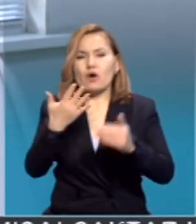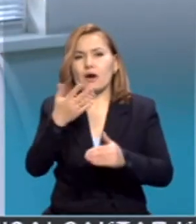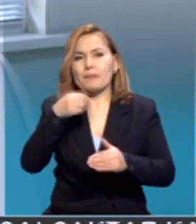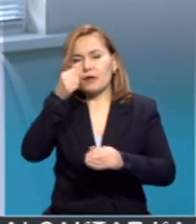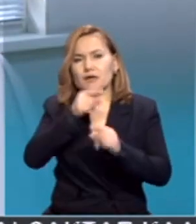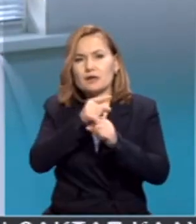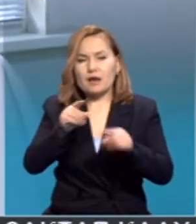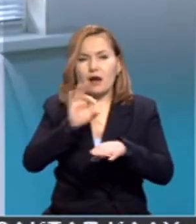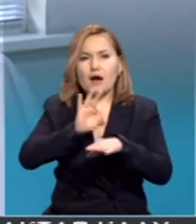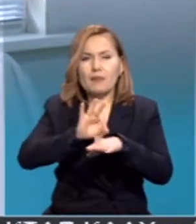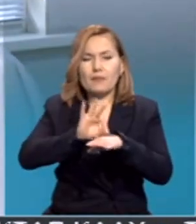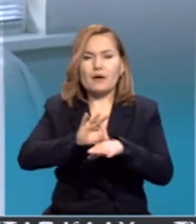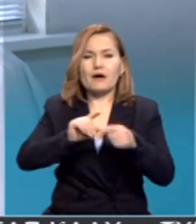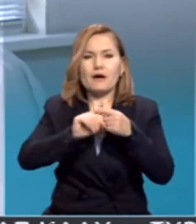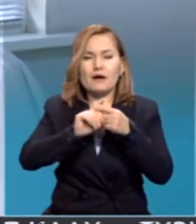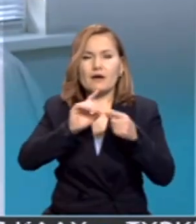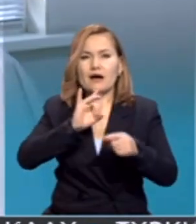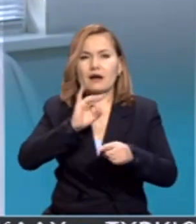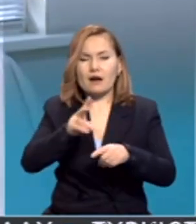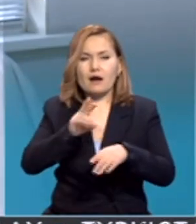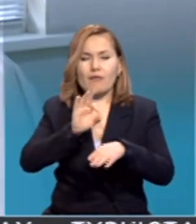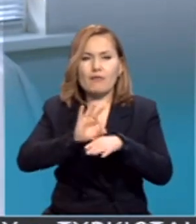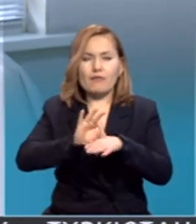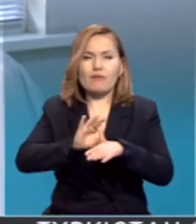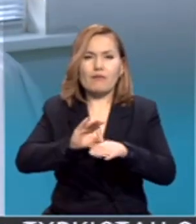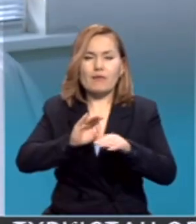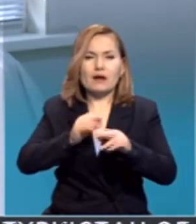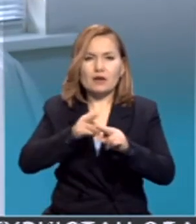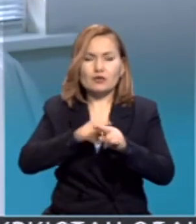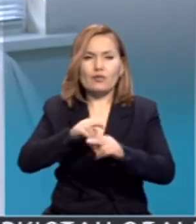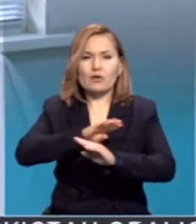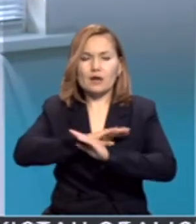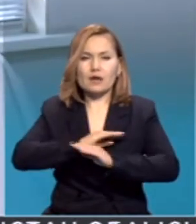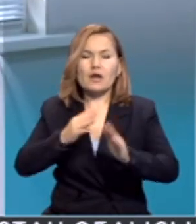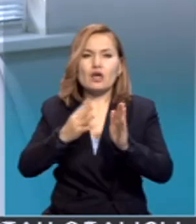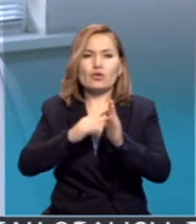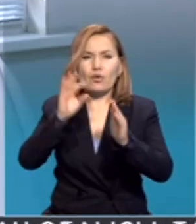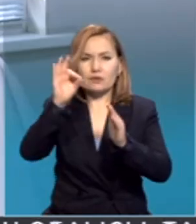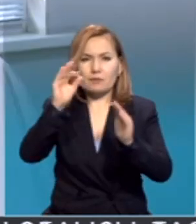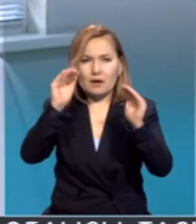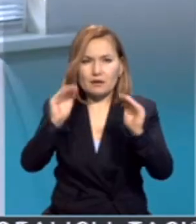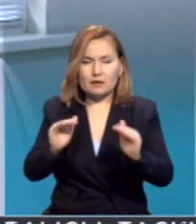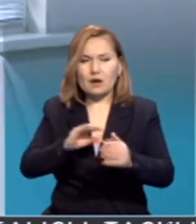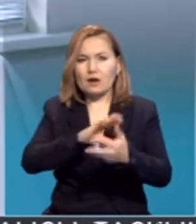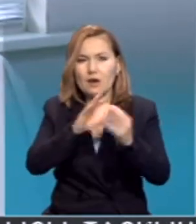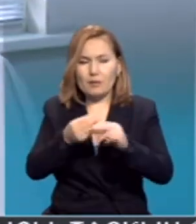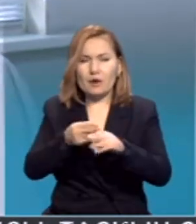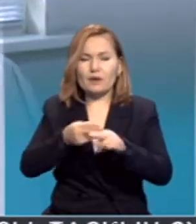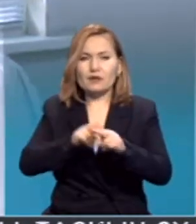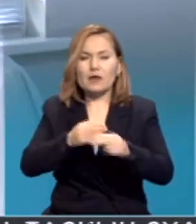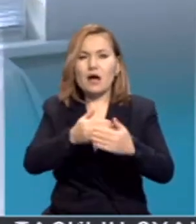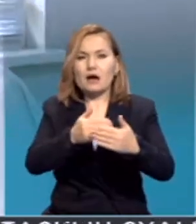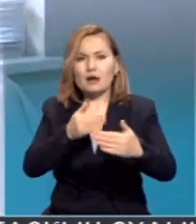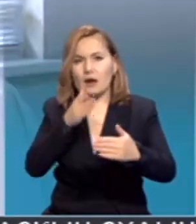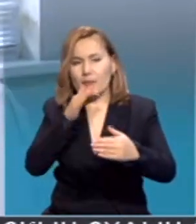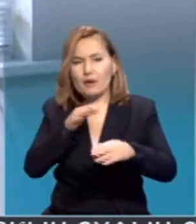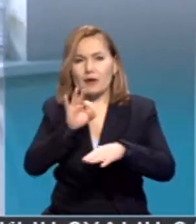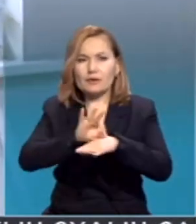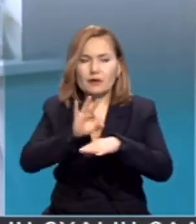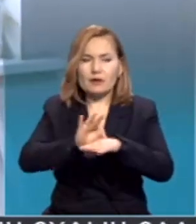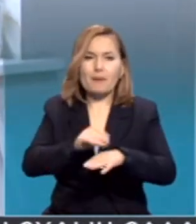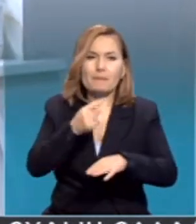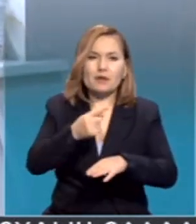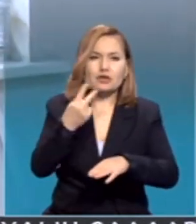ісіктен қайтыс болғандар саны 9%-ға азайды. Жыл сайын скринингтік бақылаудан өтудің пайдасы зор. Өйткені обыр бірінші және екінші